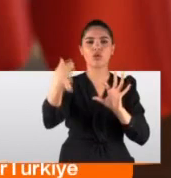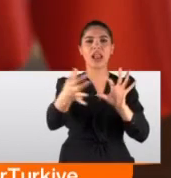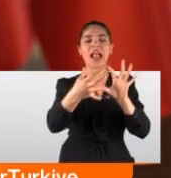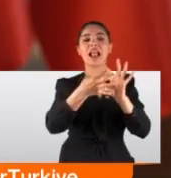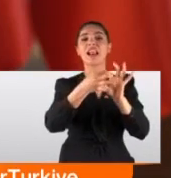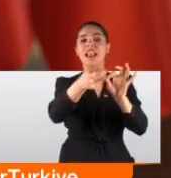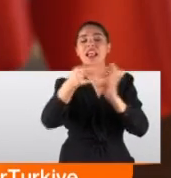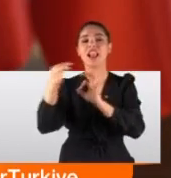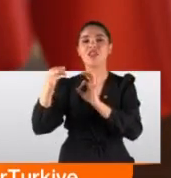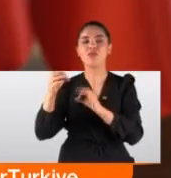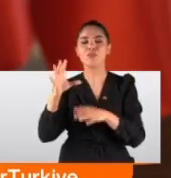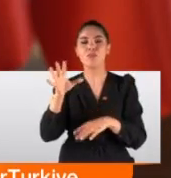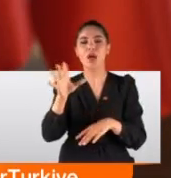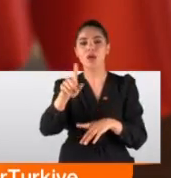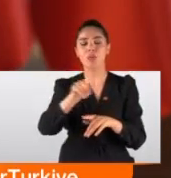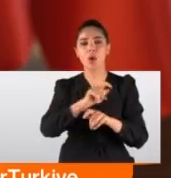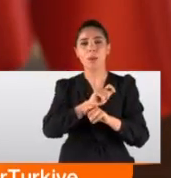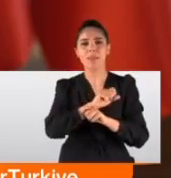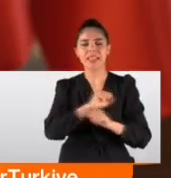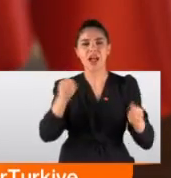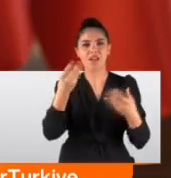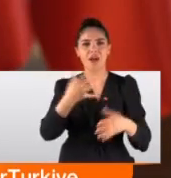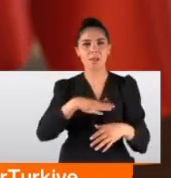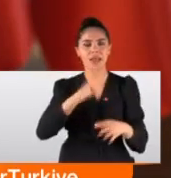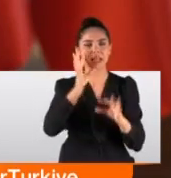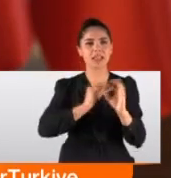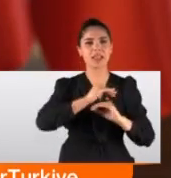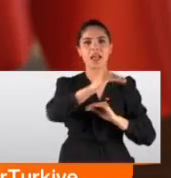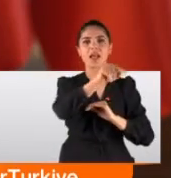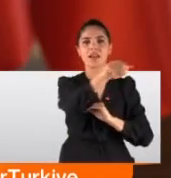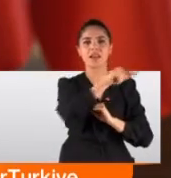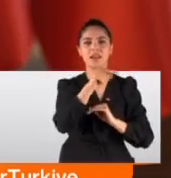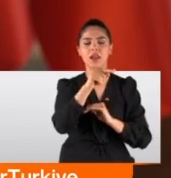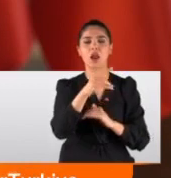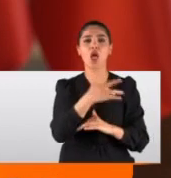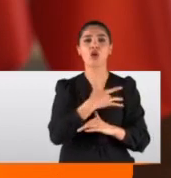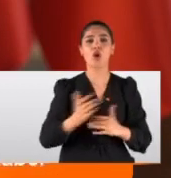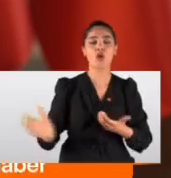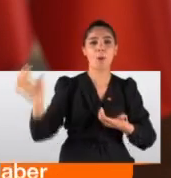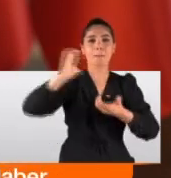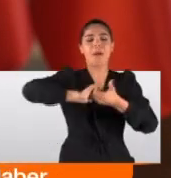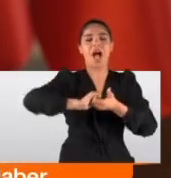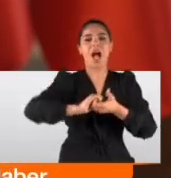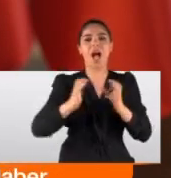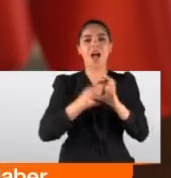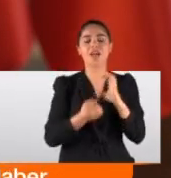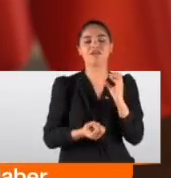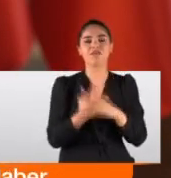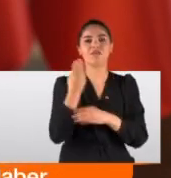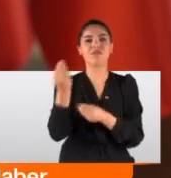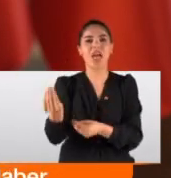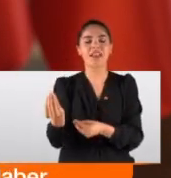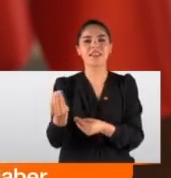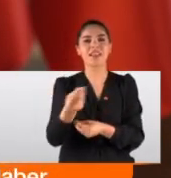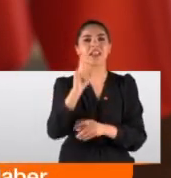olduğu coğrafyalardan koparmaya kalkanlar çok daha sağlam gönül bağları kurmamıza vesile